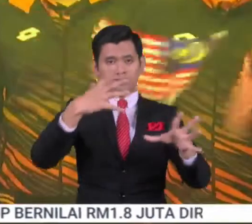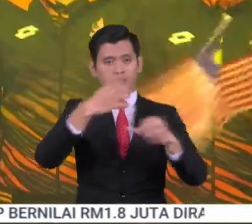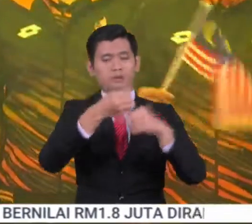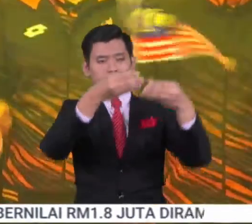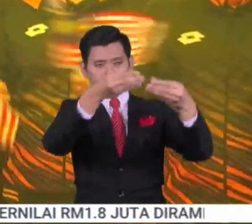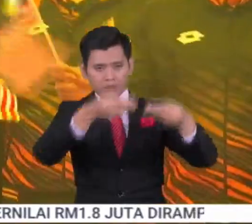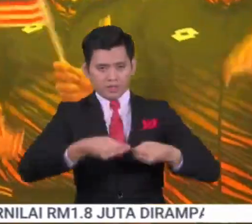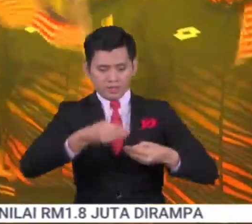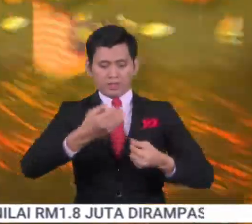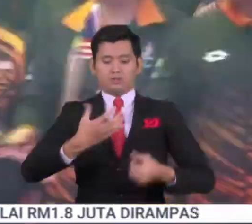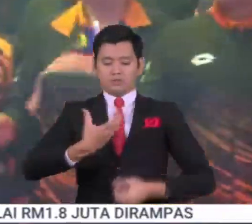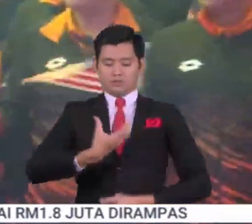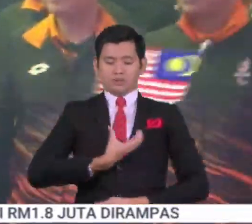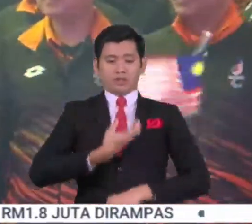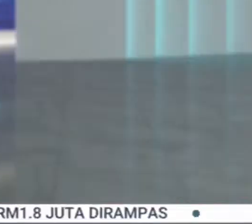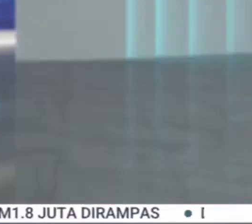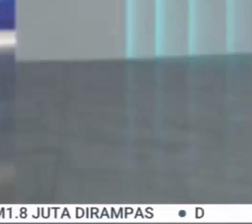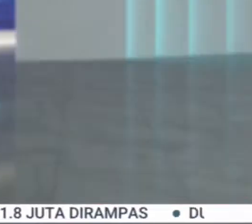kita.